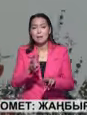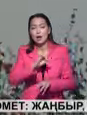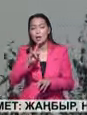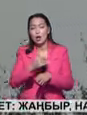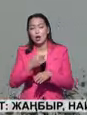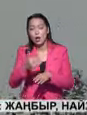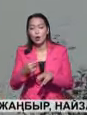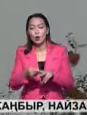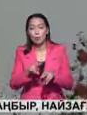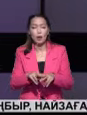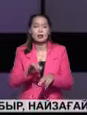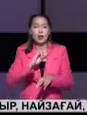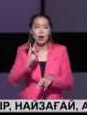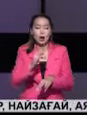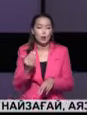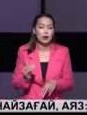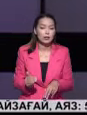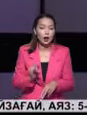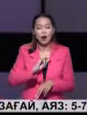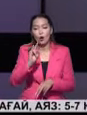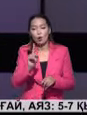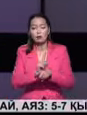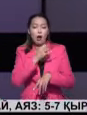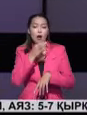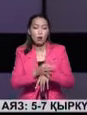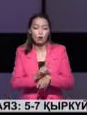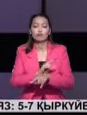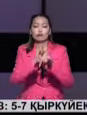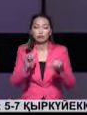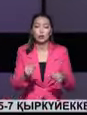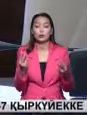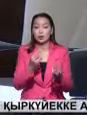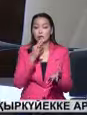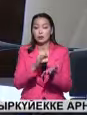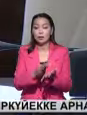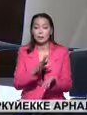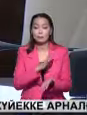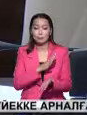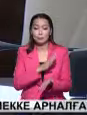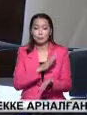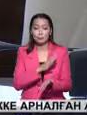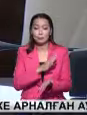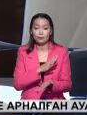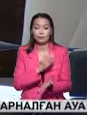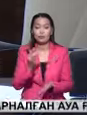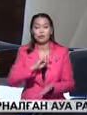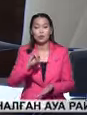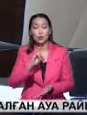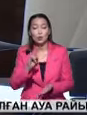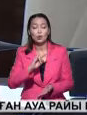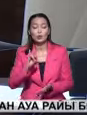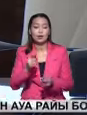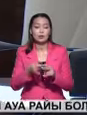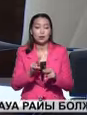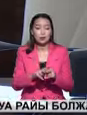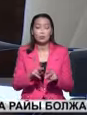кешіктірілгені үшін тек әуе компаниялары емес, әуежайларға да жауапкершілік арту керектігін айтты. Кейбір уақытта әуежайлардың өзінің дайындығы болмай